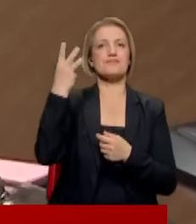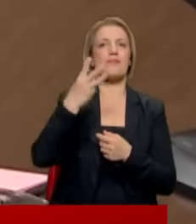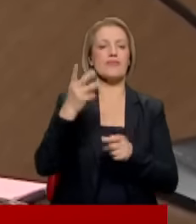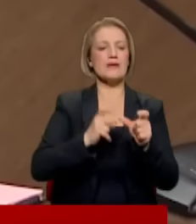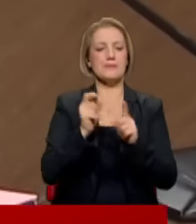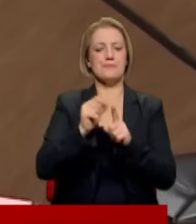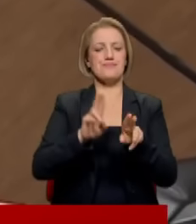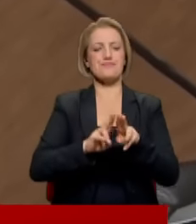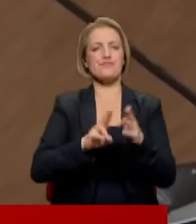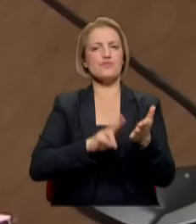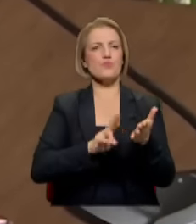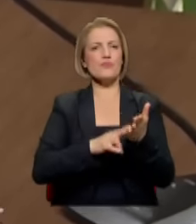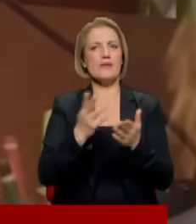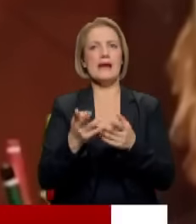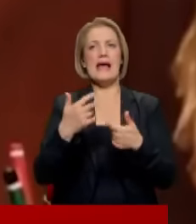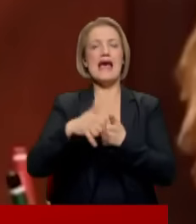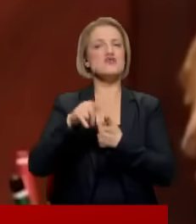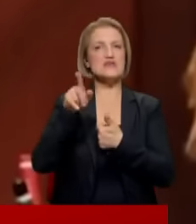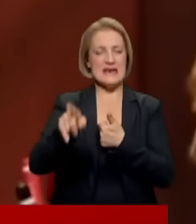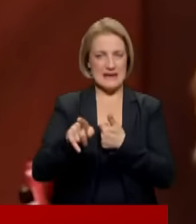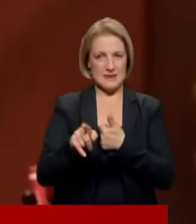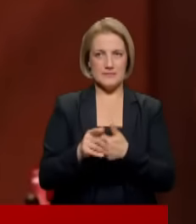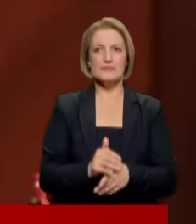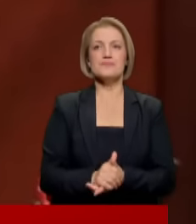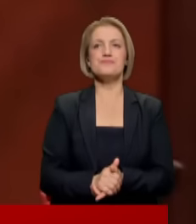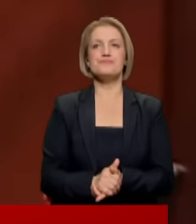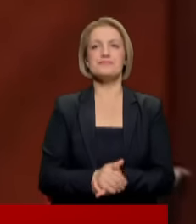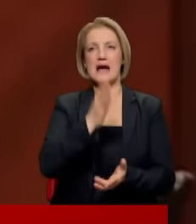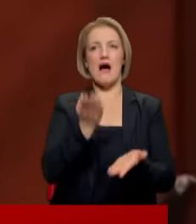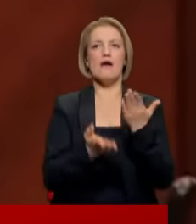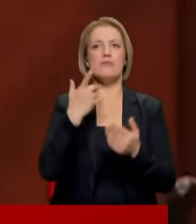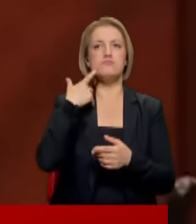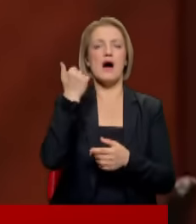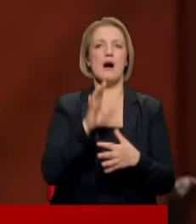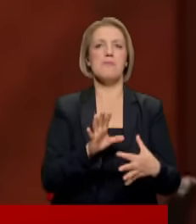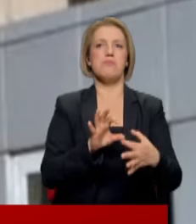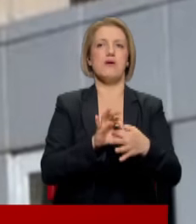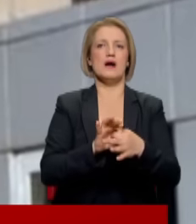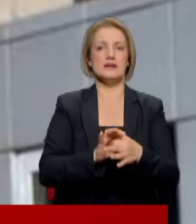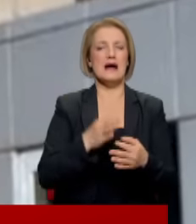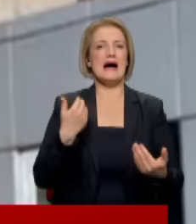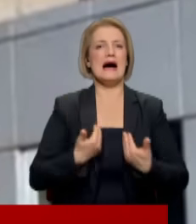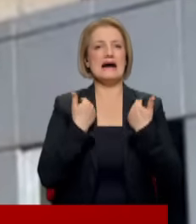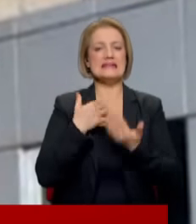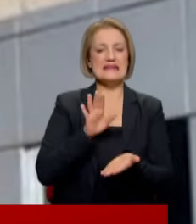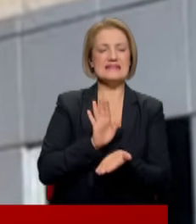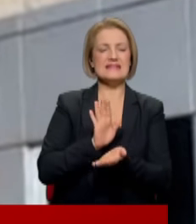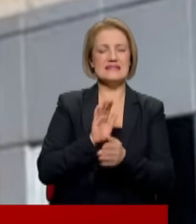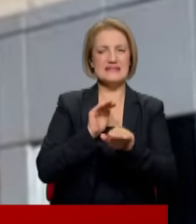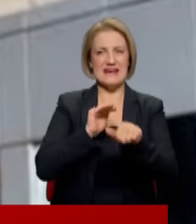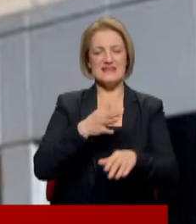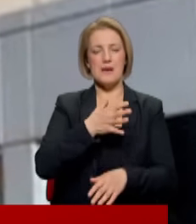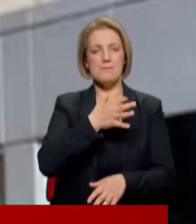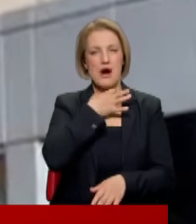SPK üyeliğine atadığı Akın Gürlek Eşi Elif Gülşah Gürlek Adalet Bakanlığı'na bağlı adli destek ve mağdur Hizmetleri